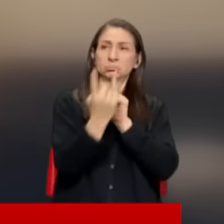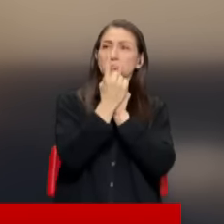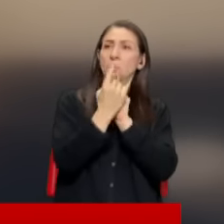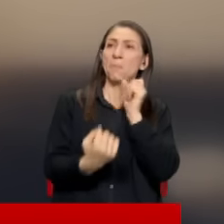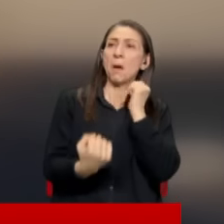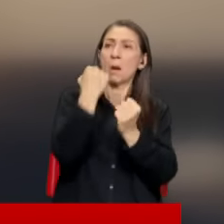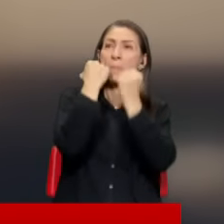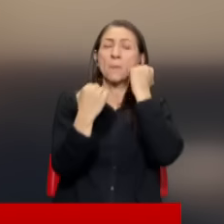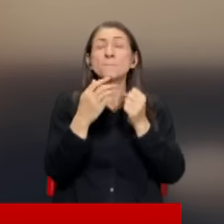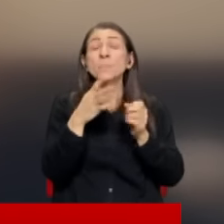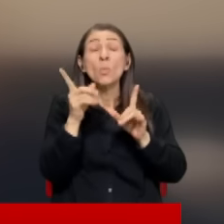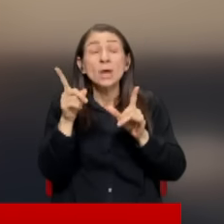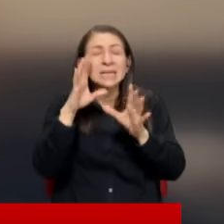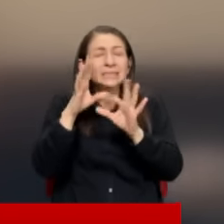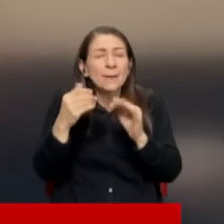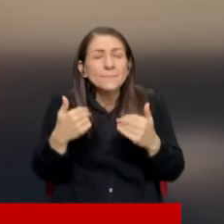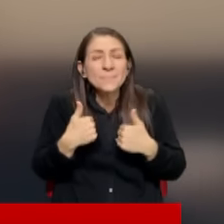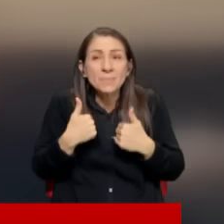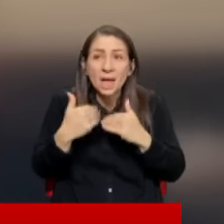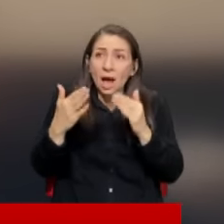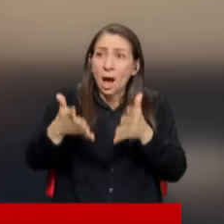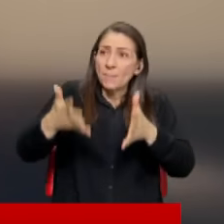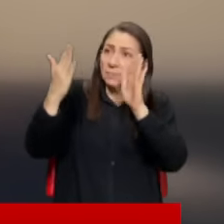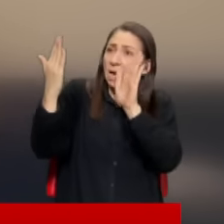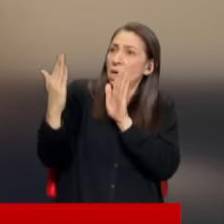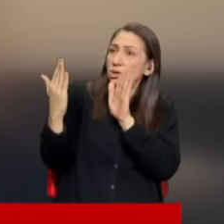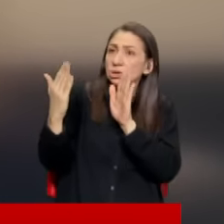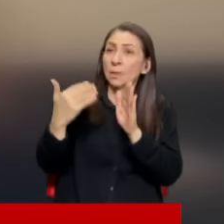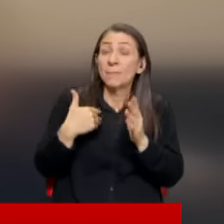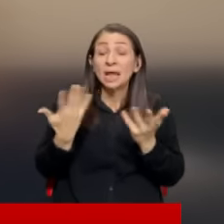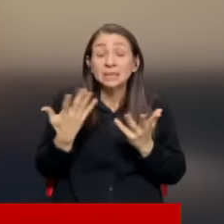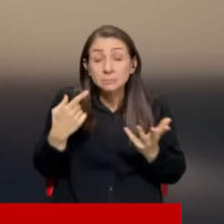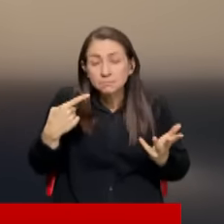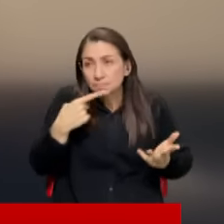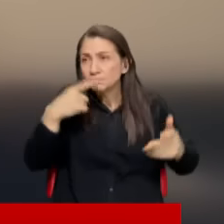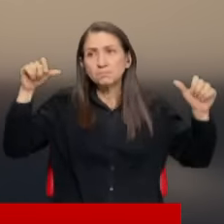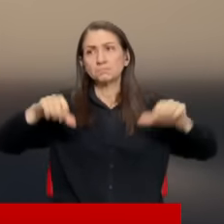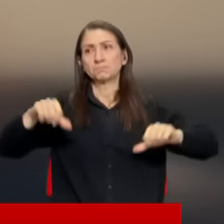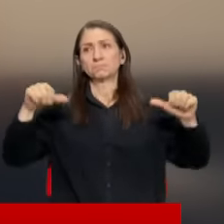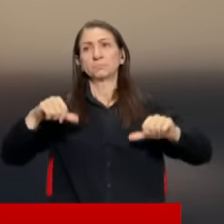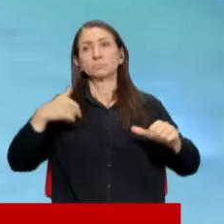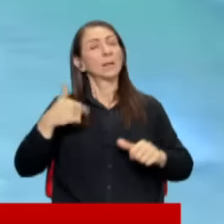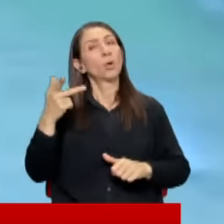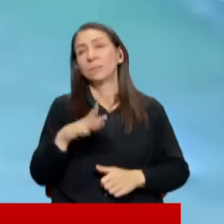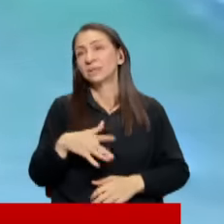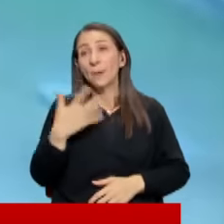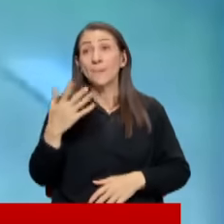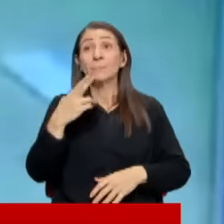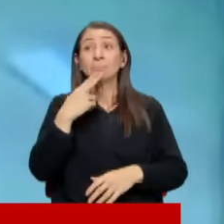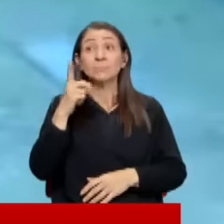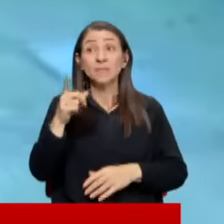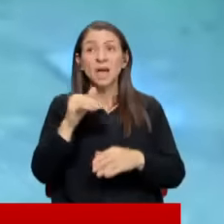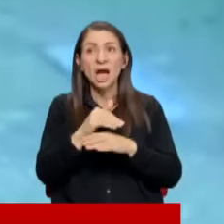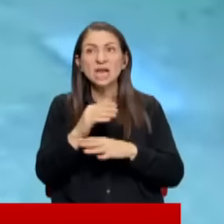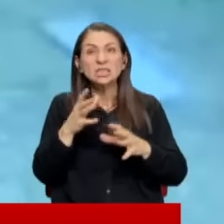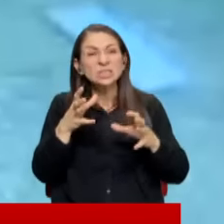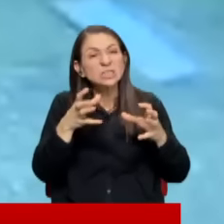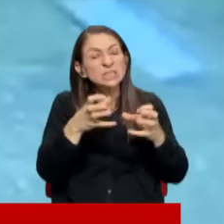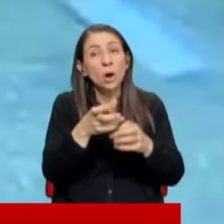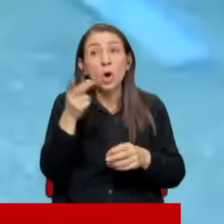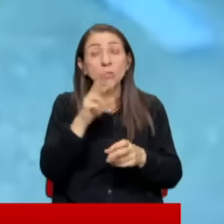artık bilmiyorum. Ve bu insan benim karşı apartmanımda oturuyor. Ben artık dayanamıyorum. Ben ölmek istemiyorum. Perihan Özkan'a hayatı dar